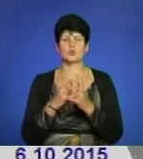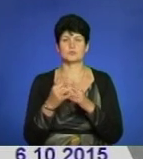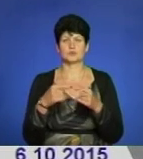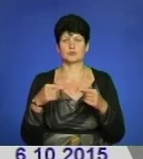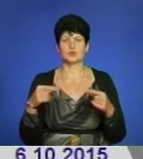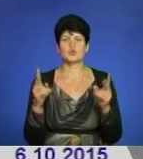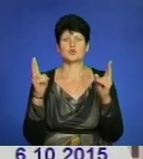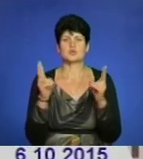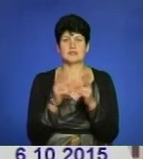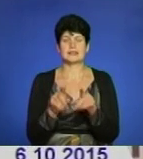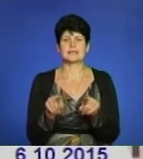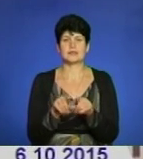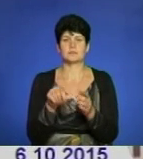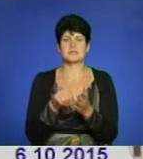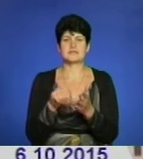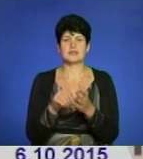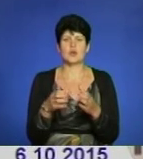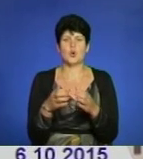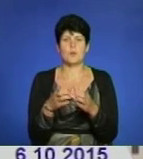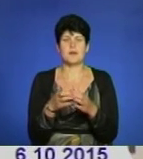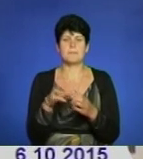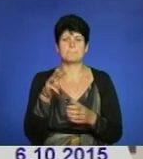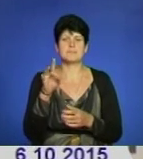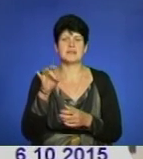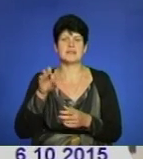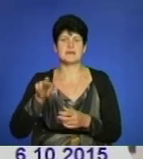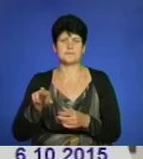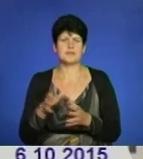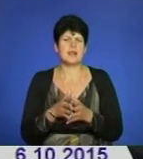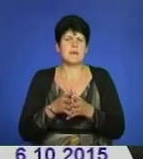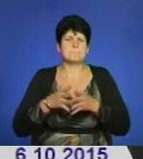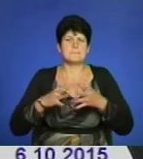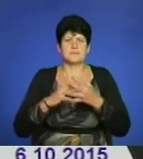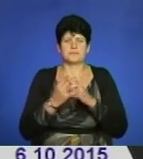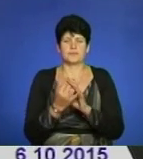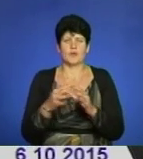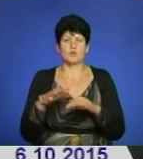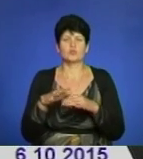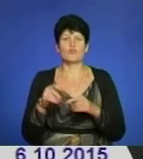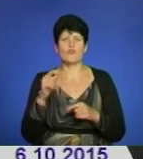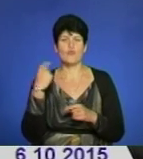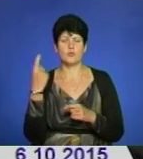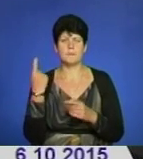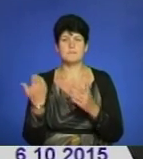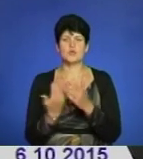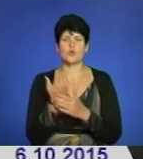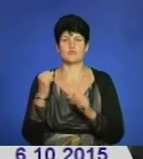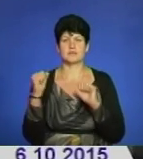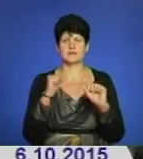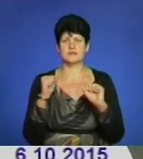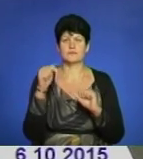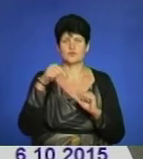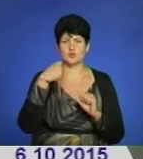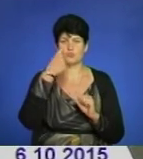сільгосппродукції зустріли також представників компанії «Мрія» – найбільшого агрохолдингу в області. Під новим керівництвом цього року